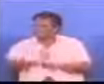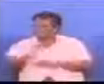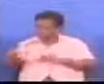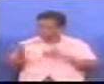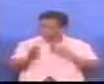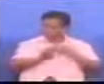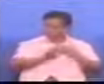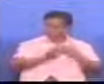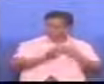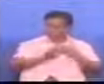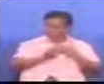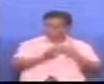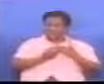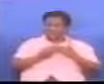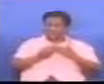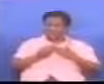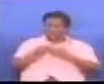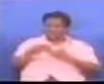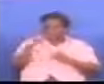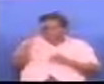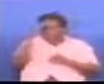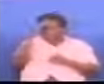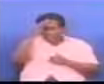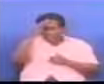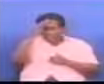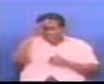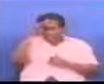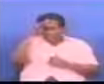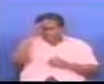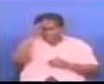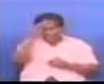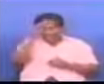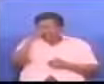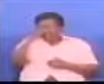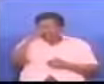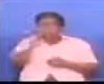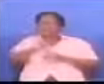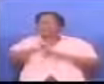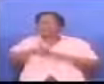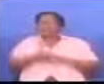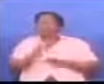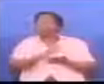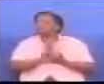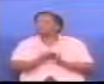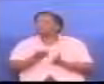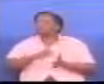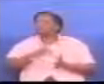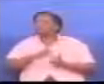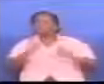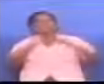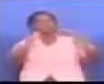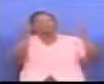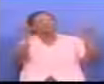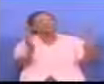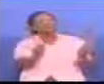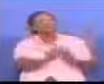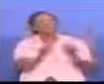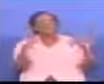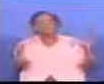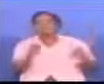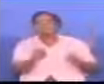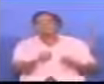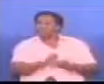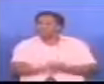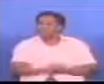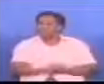ya kuruhusu sekta binafsi kufanya kazi. Duniani kote mambo yanakwenda hivyo. Jana mesikia